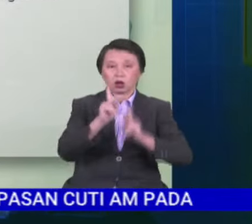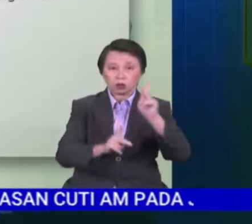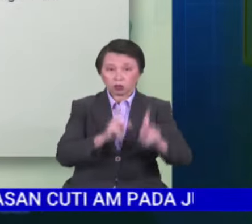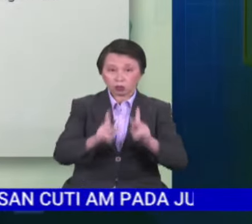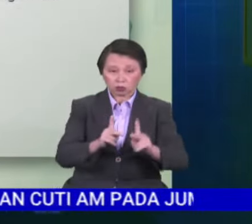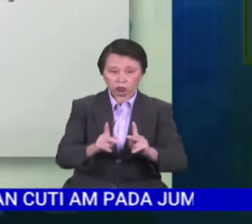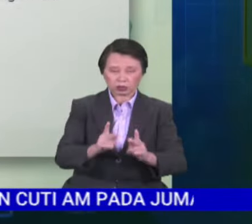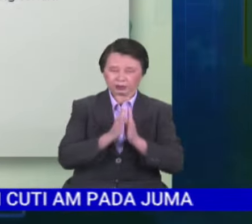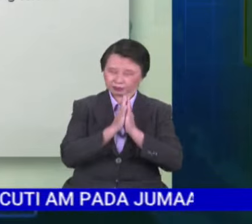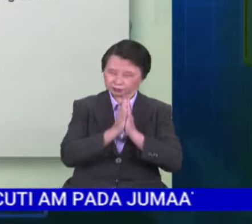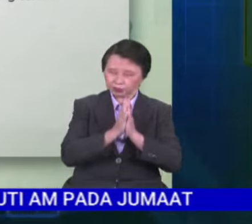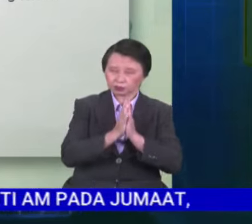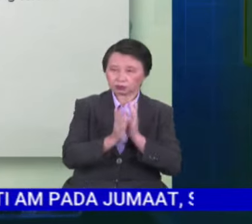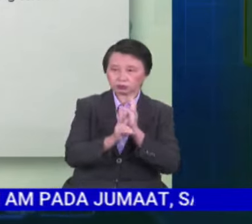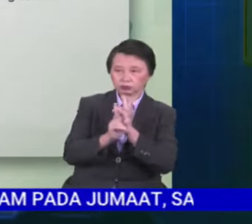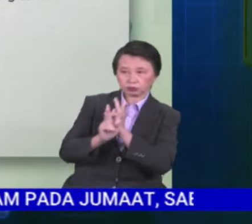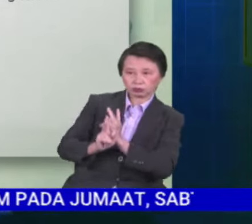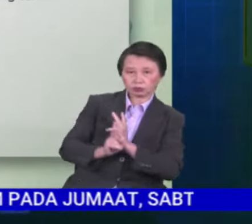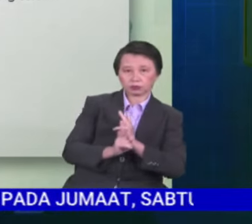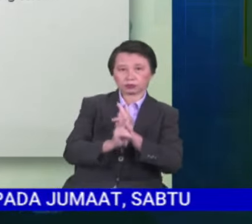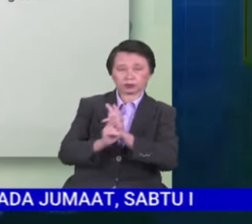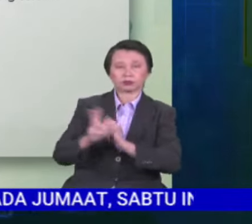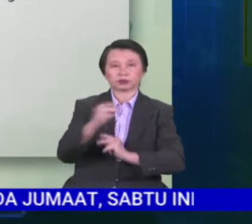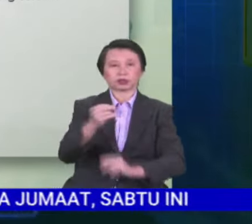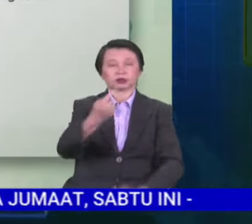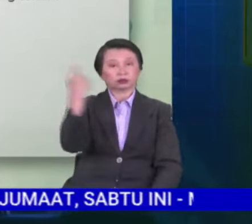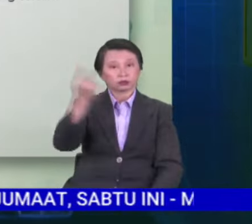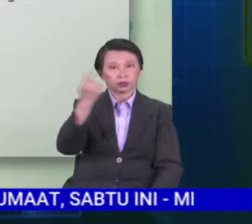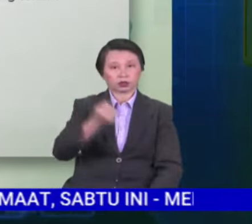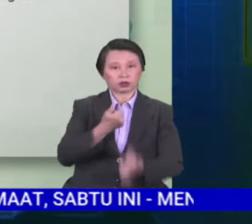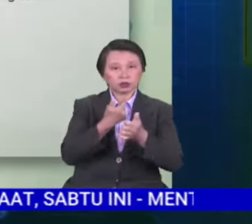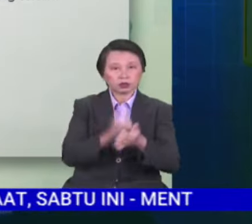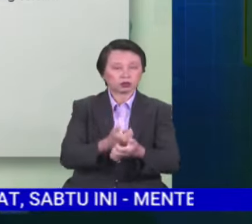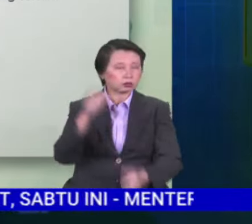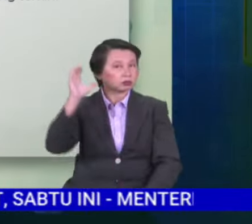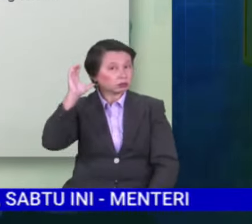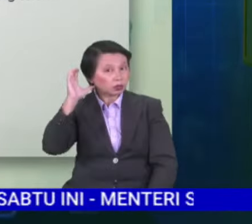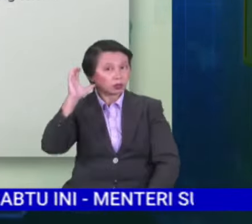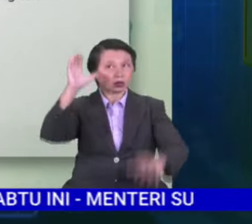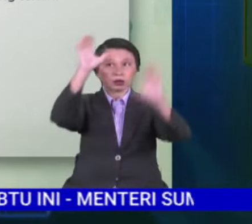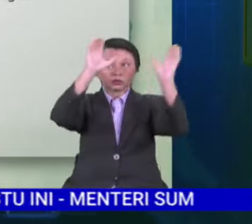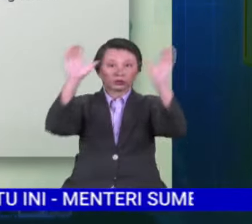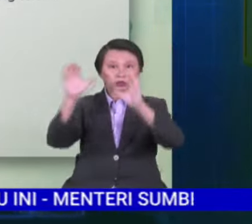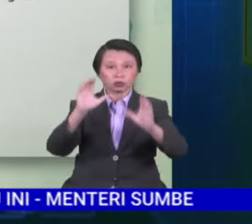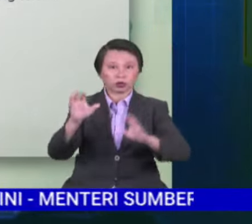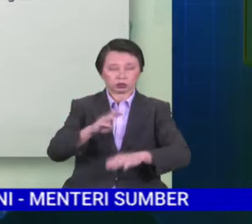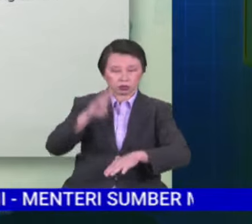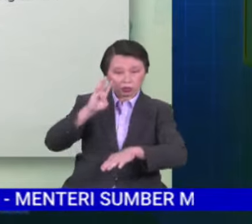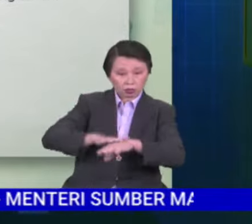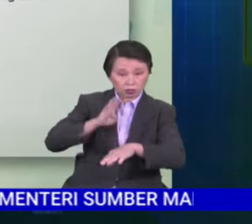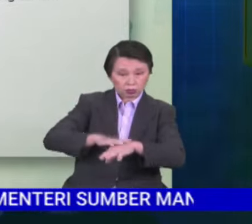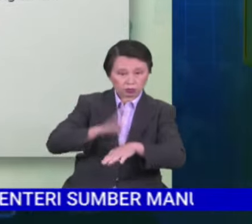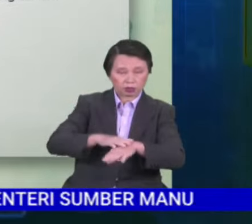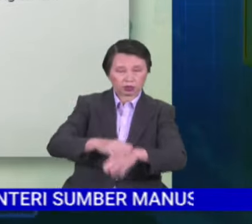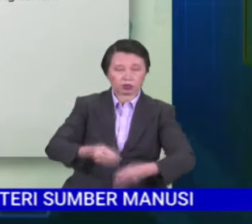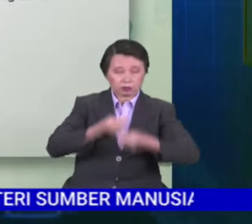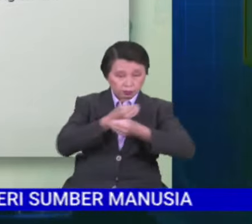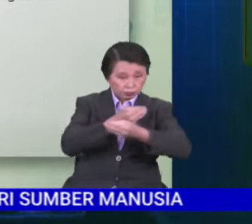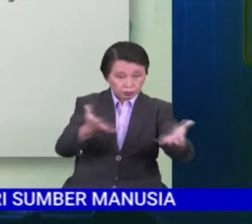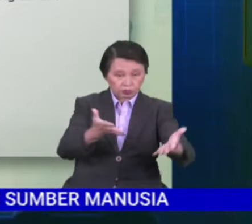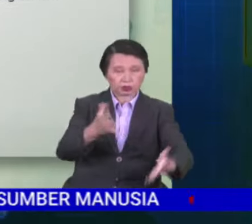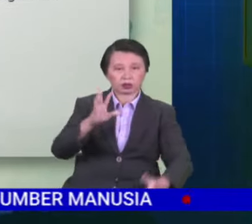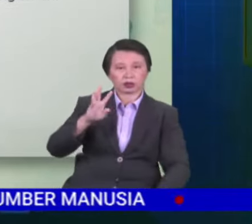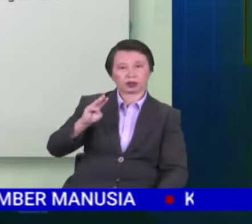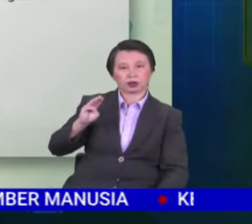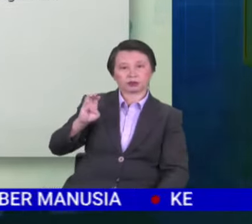terlibat diminta untuk lebih berhati-hati dan juga sentiasa mengikuti perkembangan cuaca dan amaran cuaca yang dikeluarkan oleh